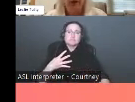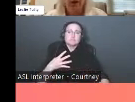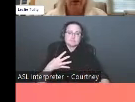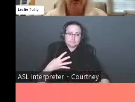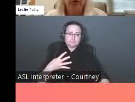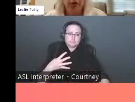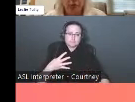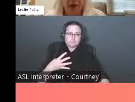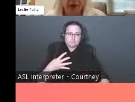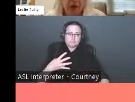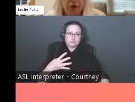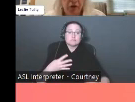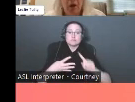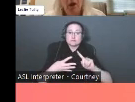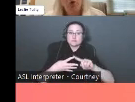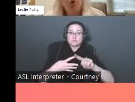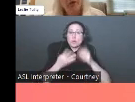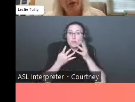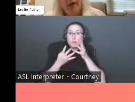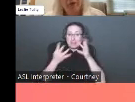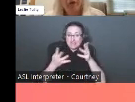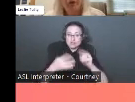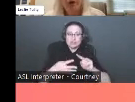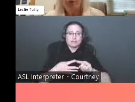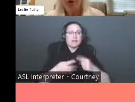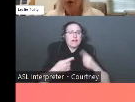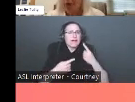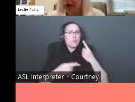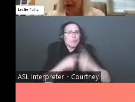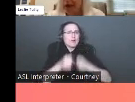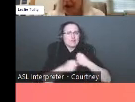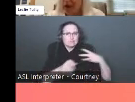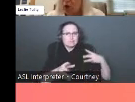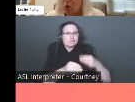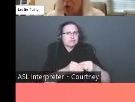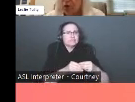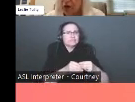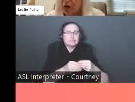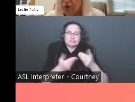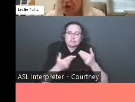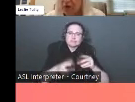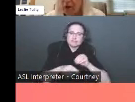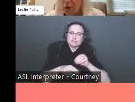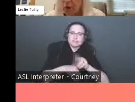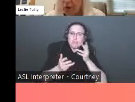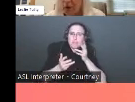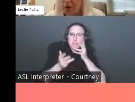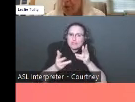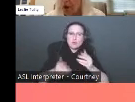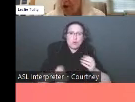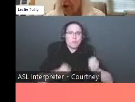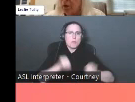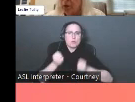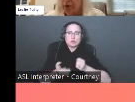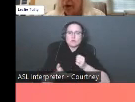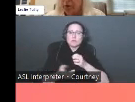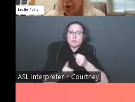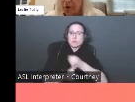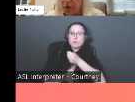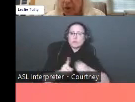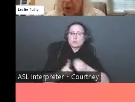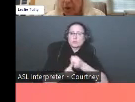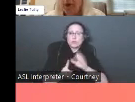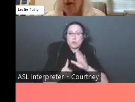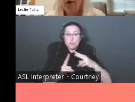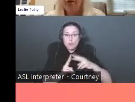coup. Donc, vous pouvez utiliser cette échelle pour évaluer les cas de WC. Donc,